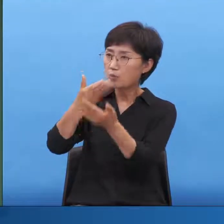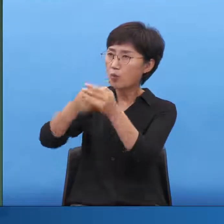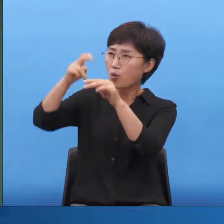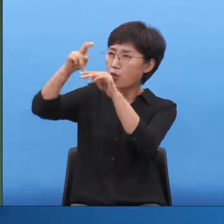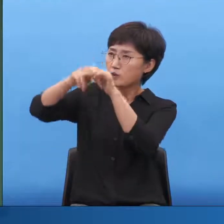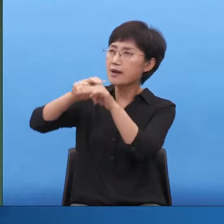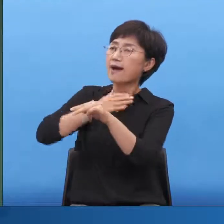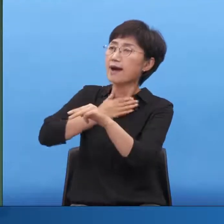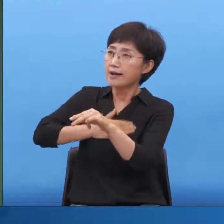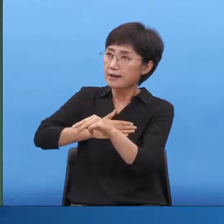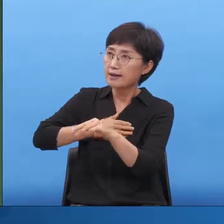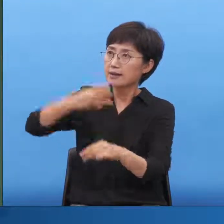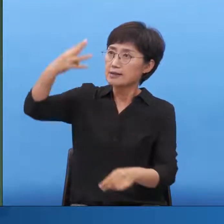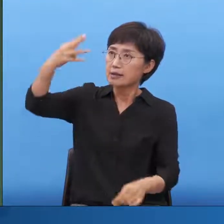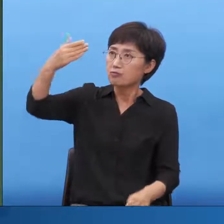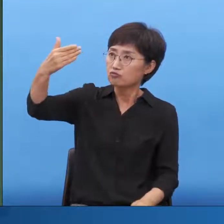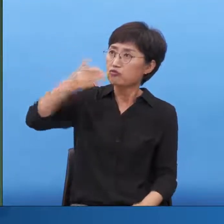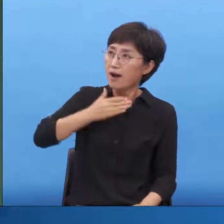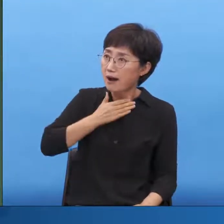능력이 생겨요.